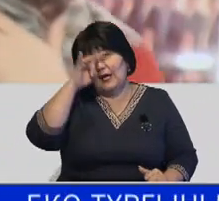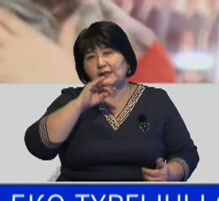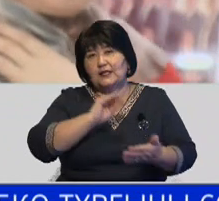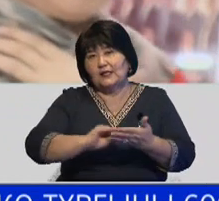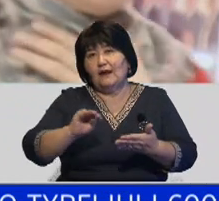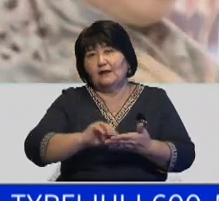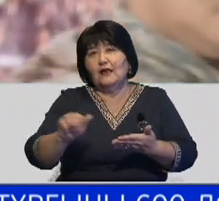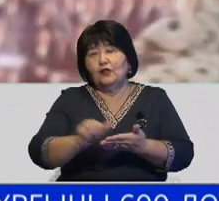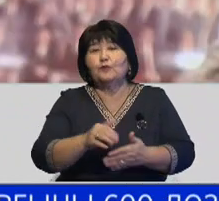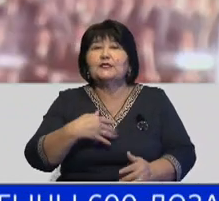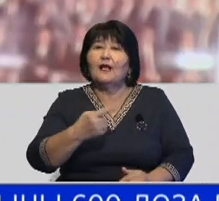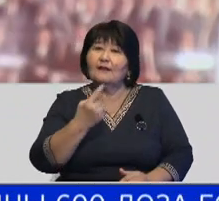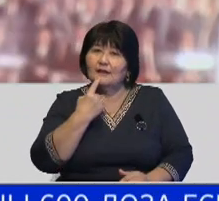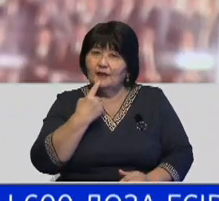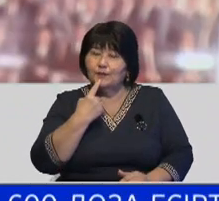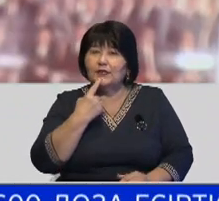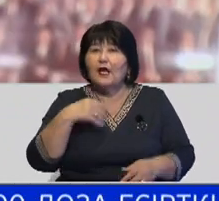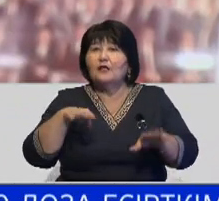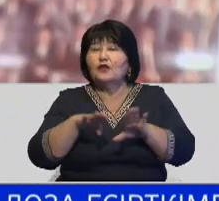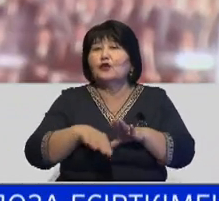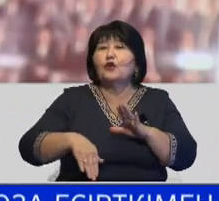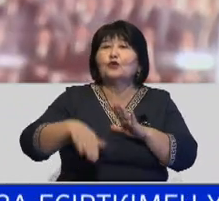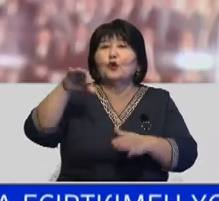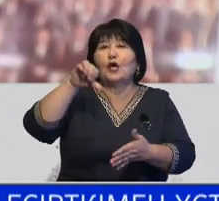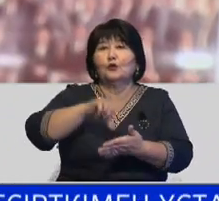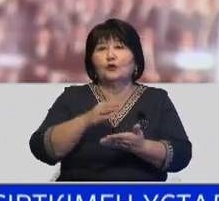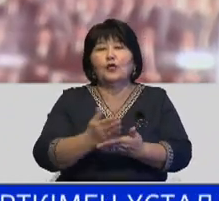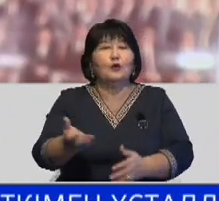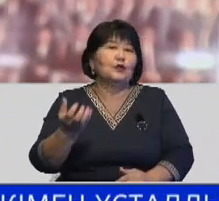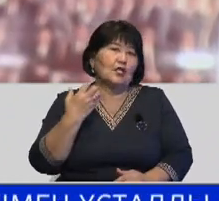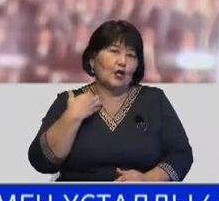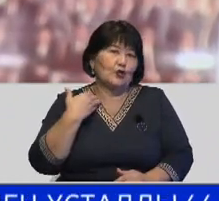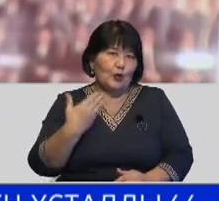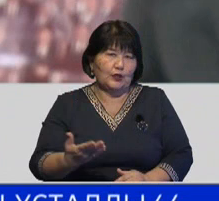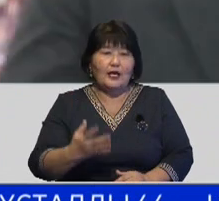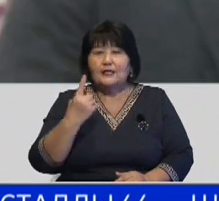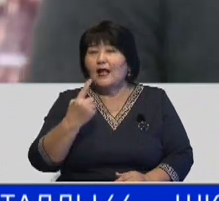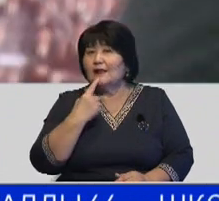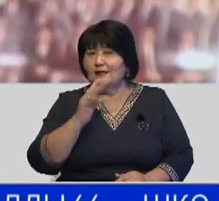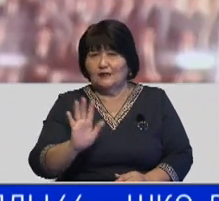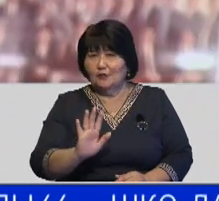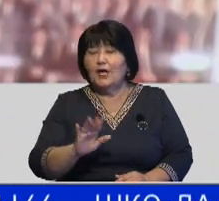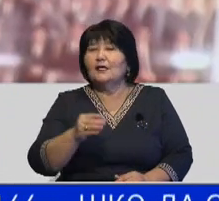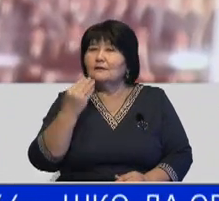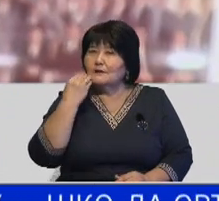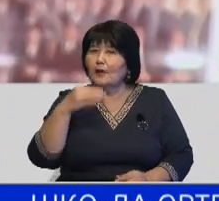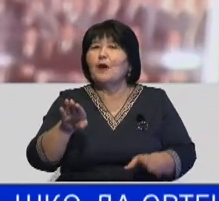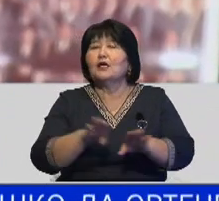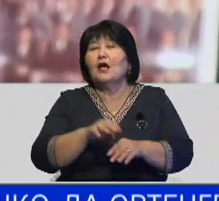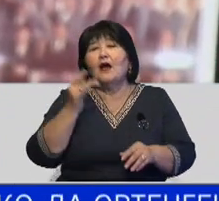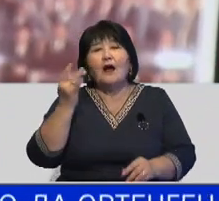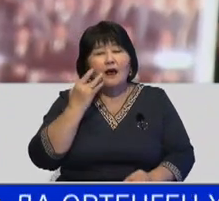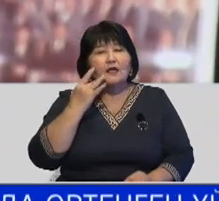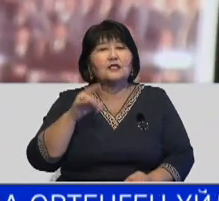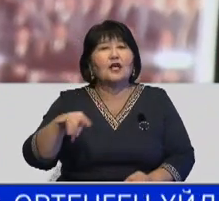қарайтын. Біздің тіліміздің деңгейін жоғары көтеріп жүрген осы Қызылорда. Жалғыз тілден емес, ол сапа жағынан да.